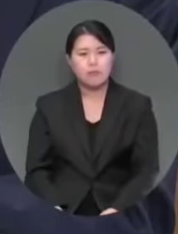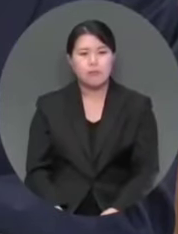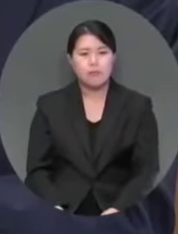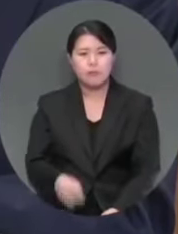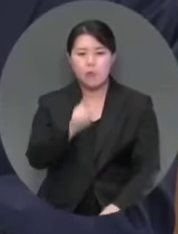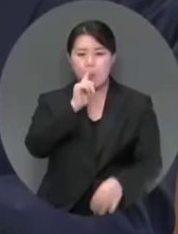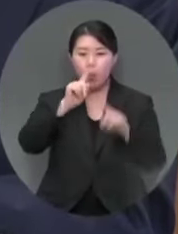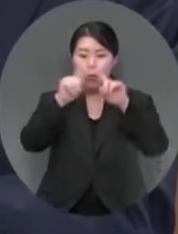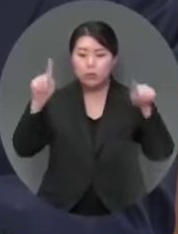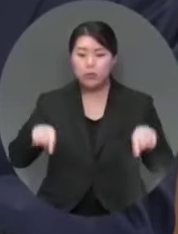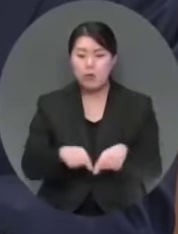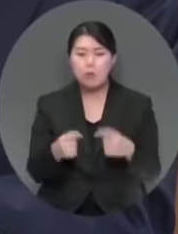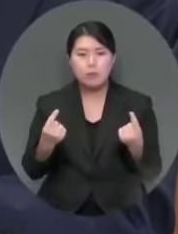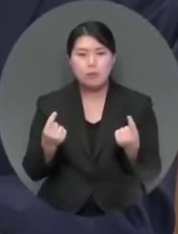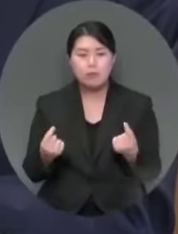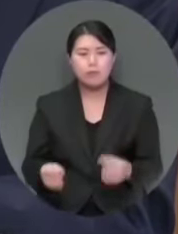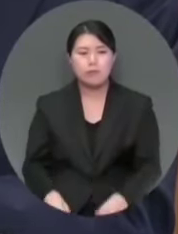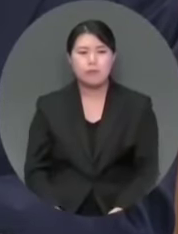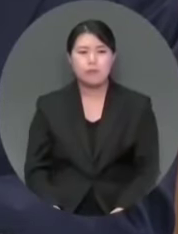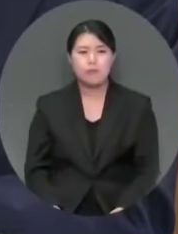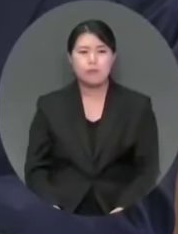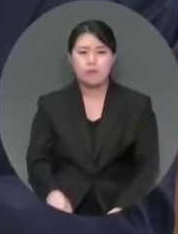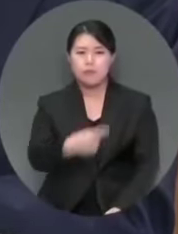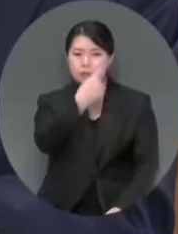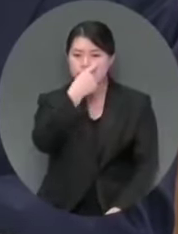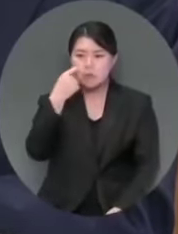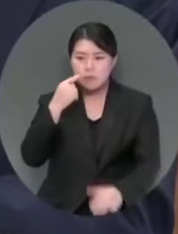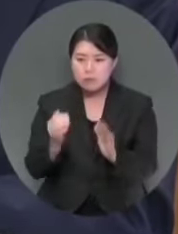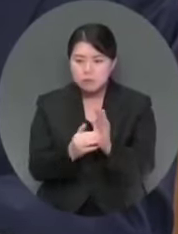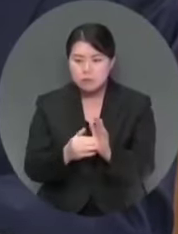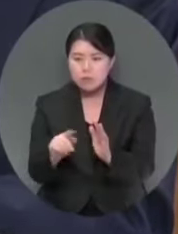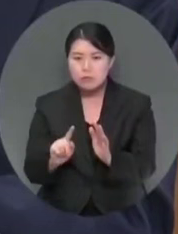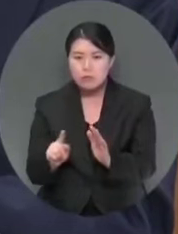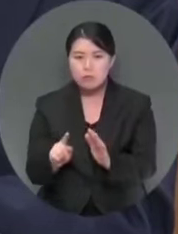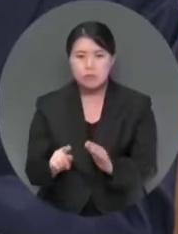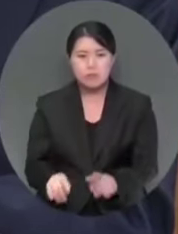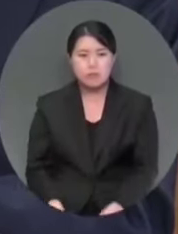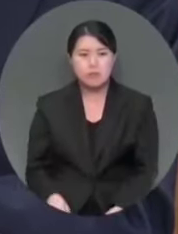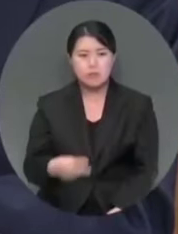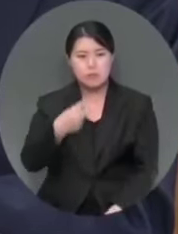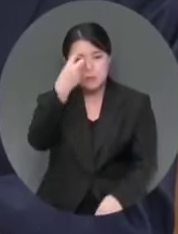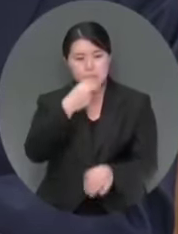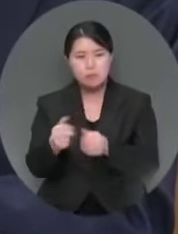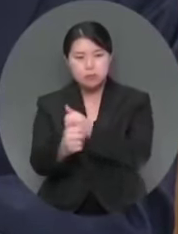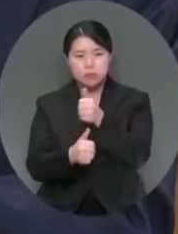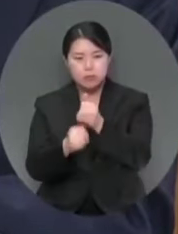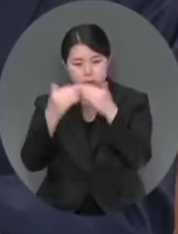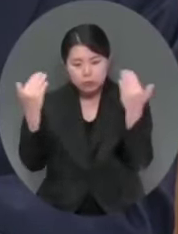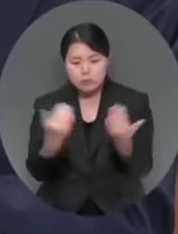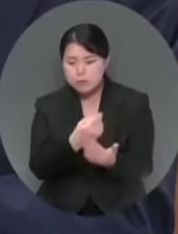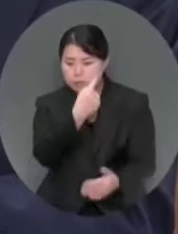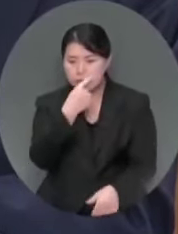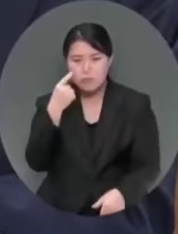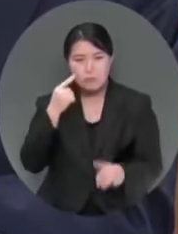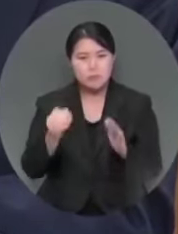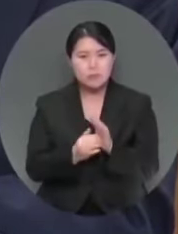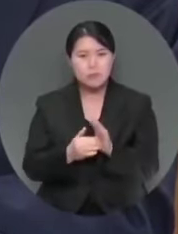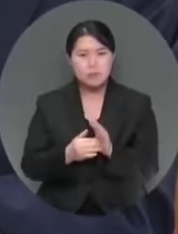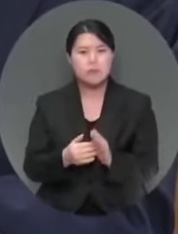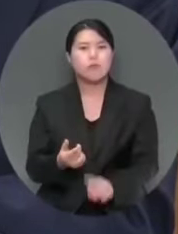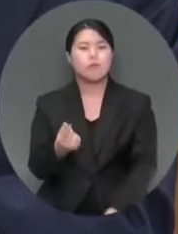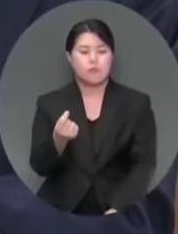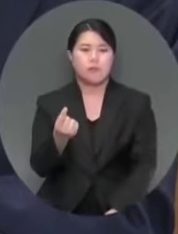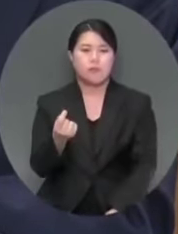보고서 그렇게 돼 있죠. 예, 예. 이건 다 확인된 내용입니까? 예. 감사위원들을 상대로 다 확인한 내용입니까? 예, 그렇게